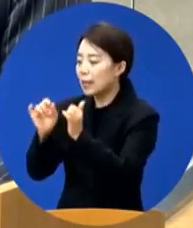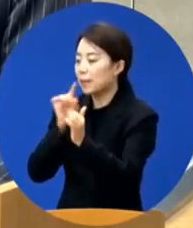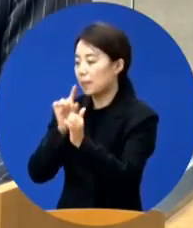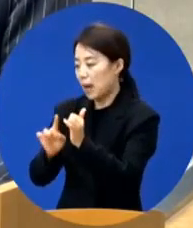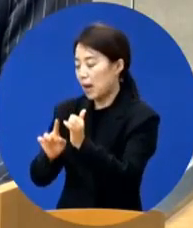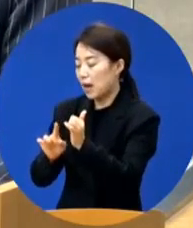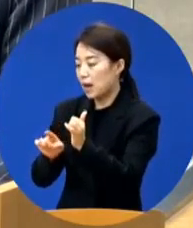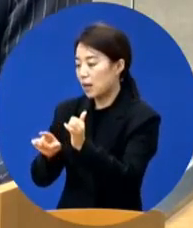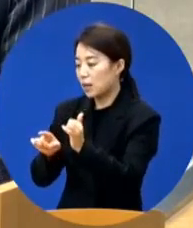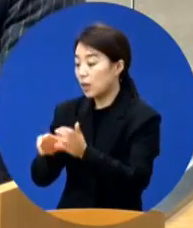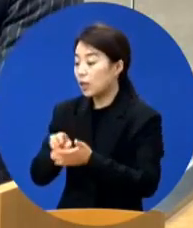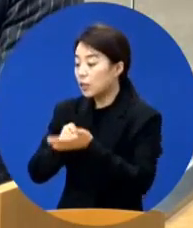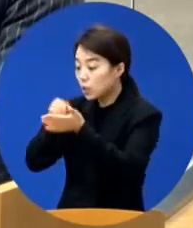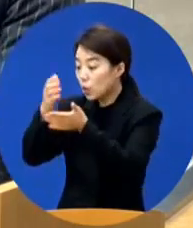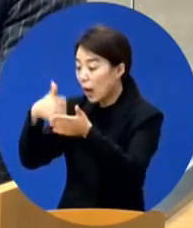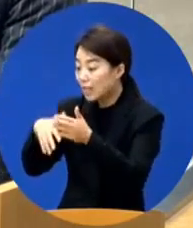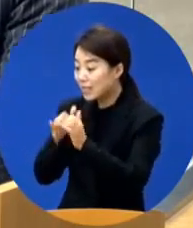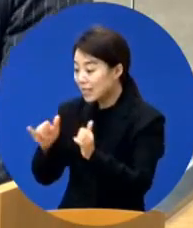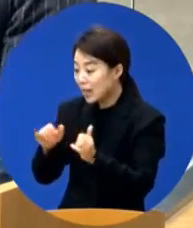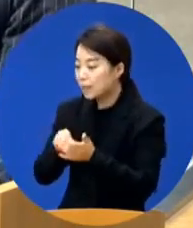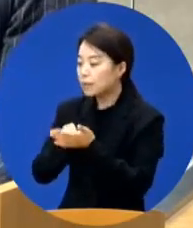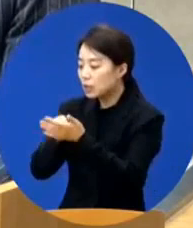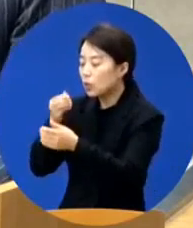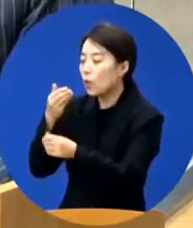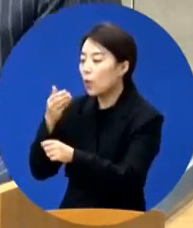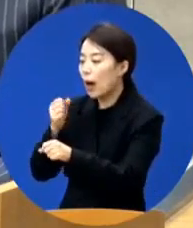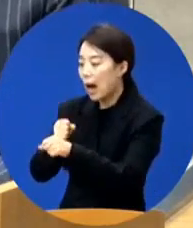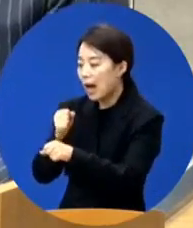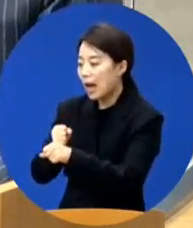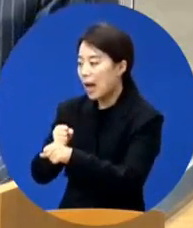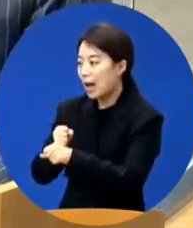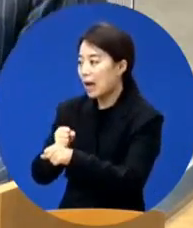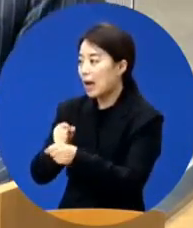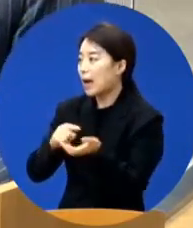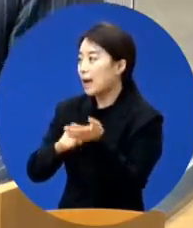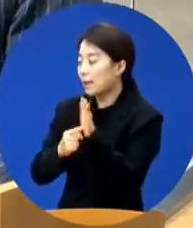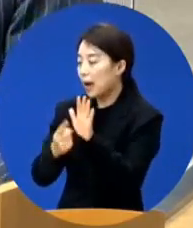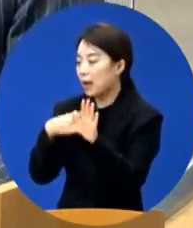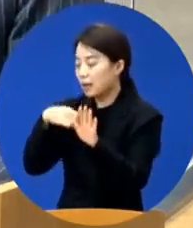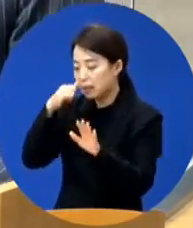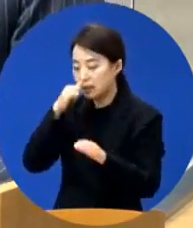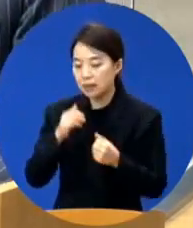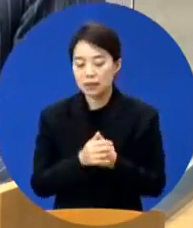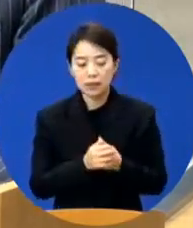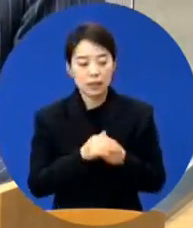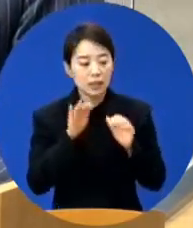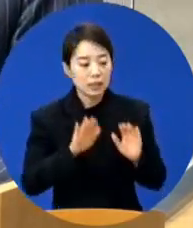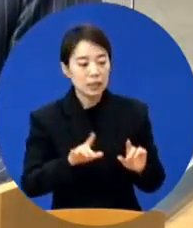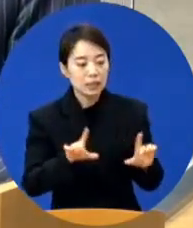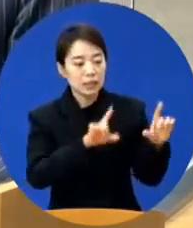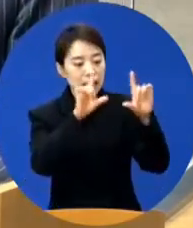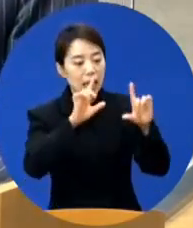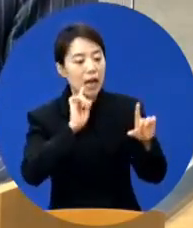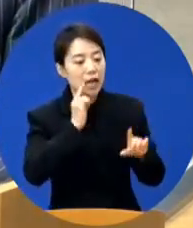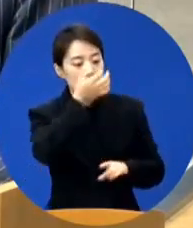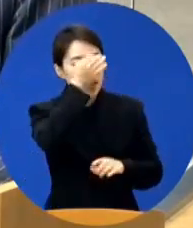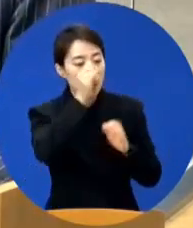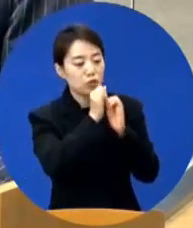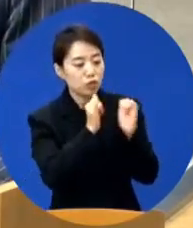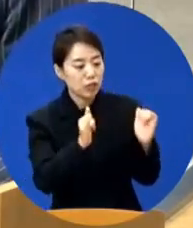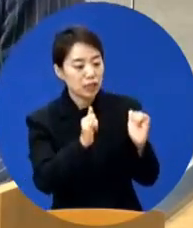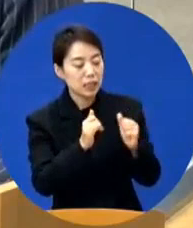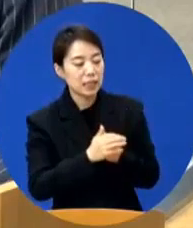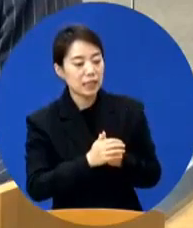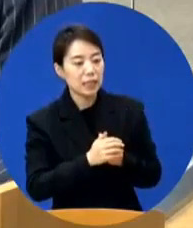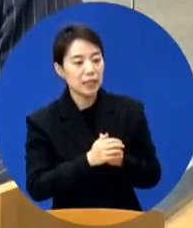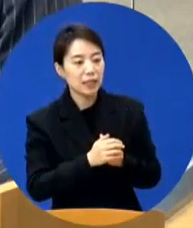계신 분들은 등록을 하시면 됩니다. 예, 그러면 예. 그러면 현재 저희가 말하는 그 생활 예술인이 그